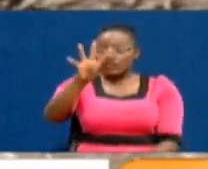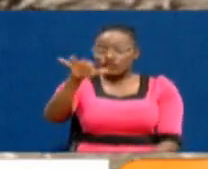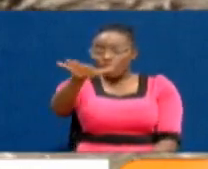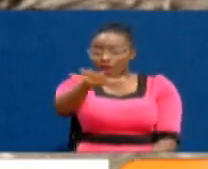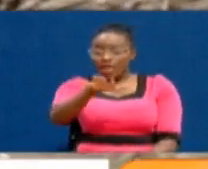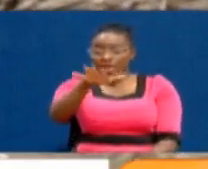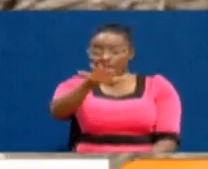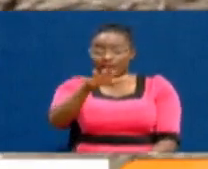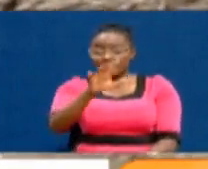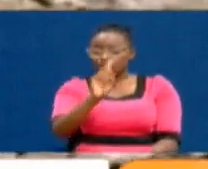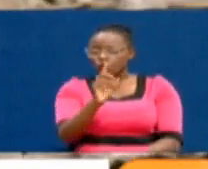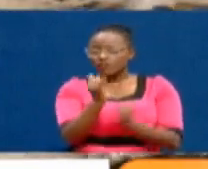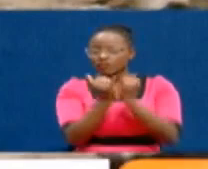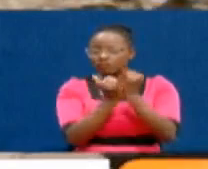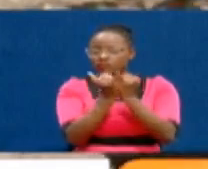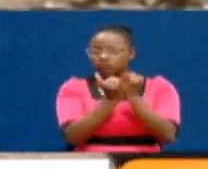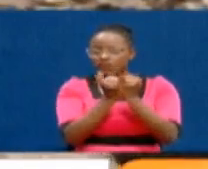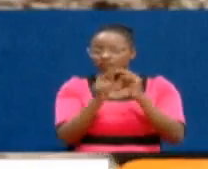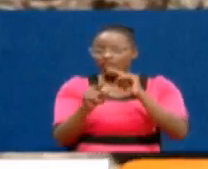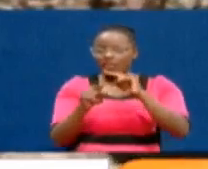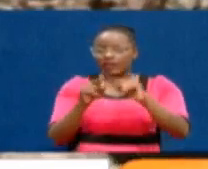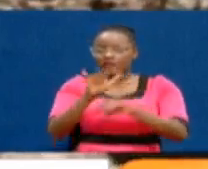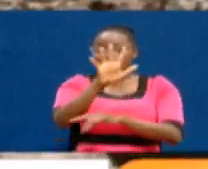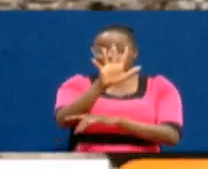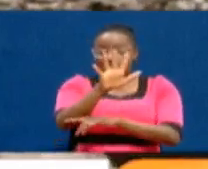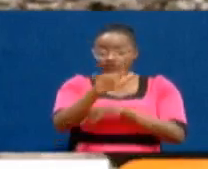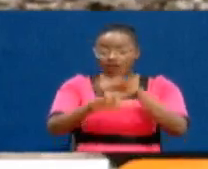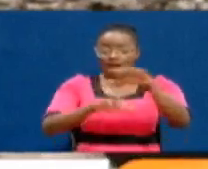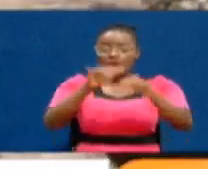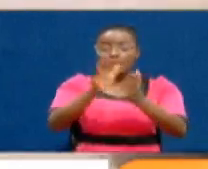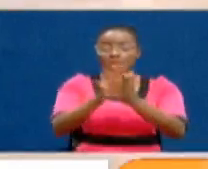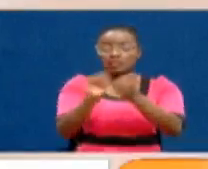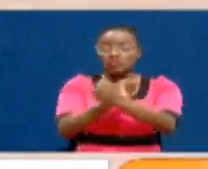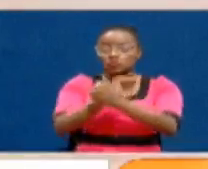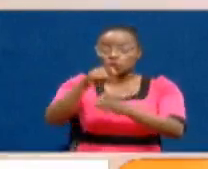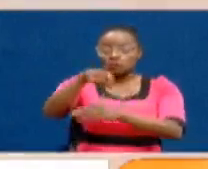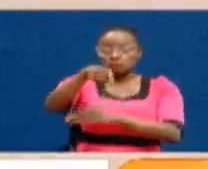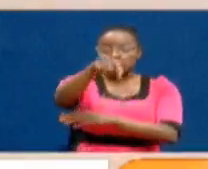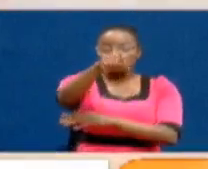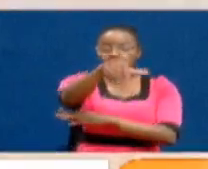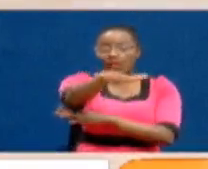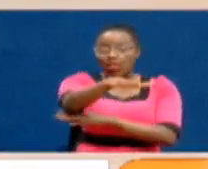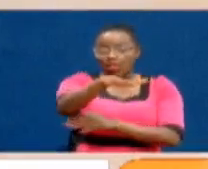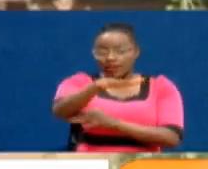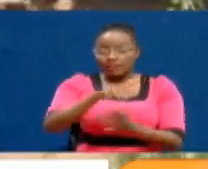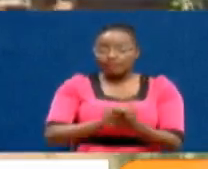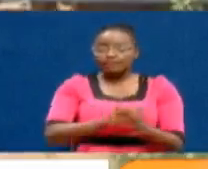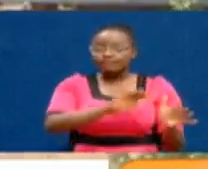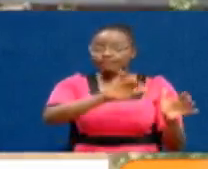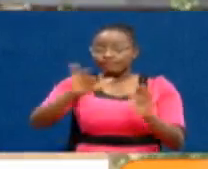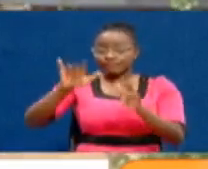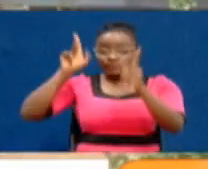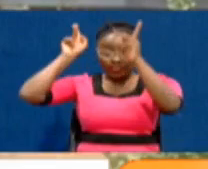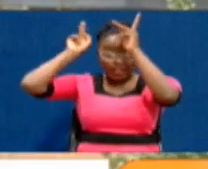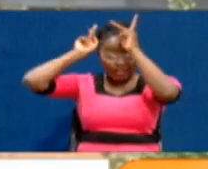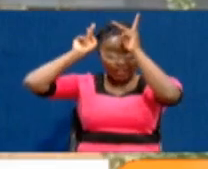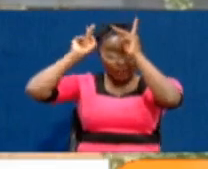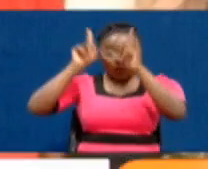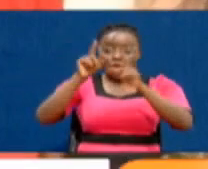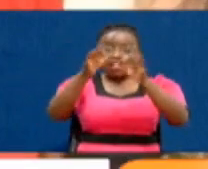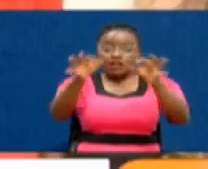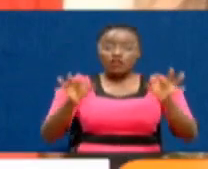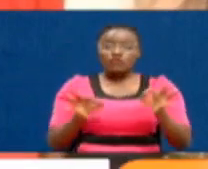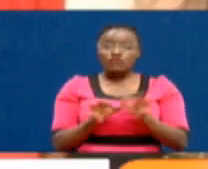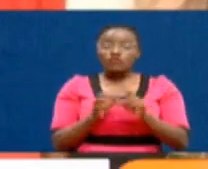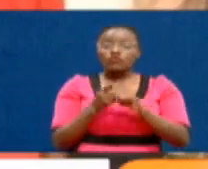ya Jumamosi na kuwaua mifugo watano pamoja na kuharibu mimea. Huko Kakamega, familia moja